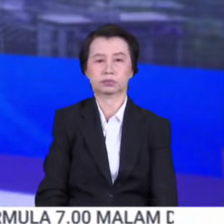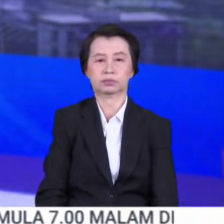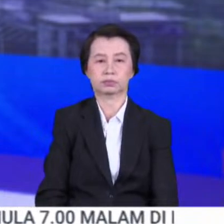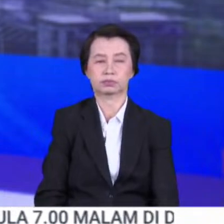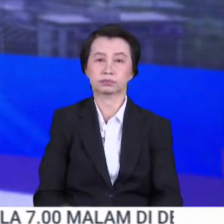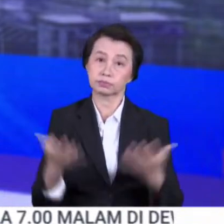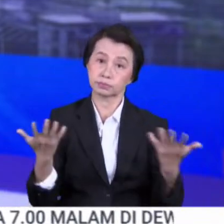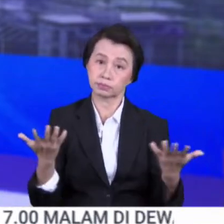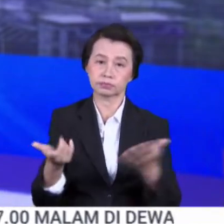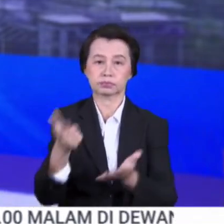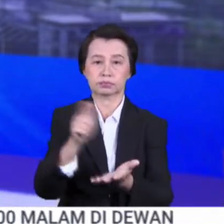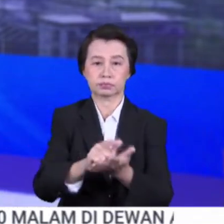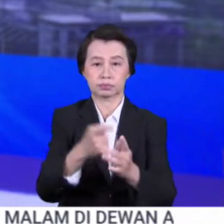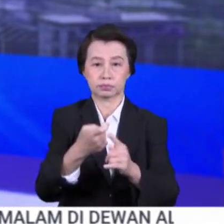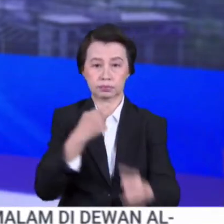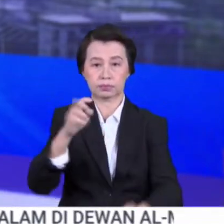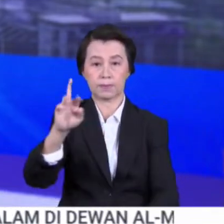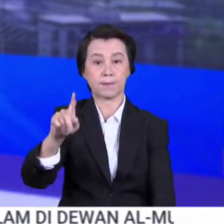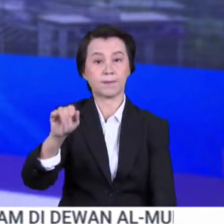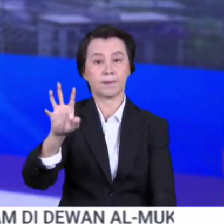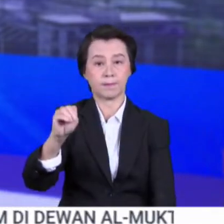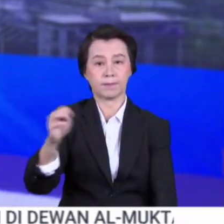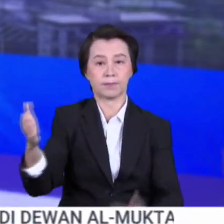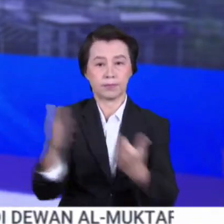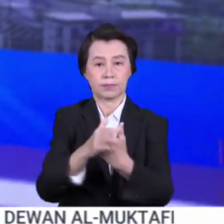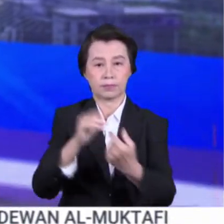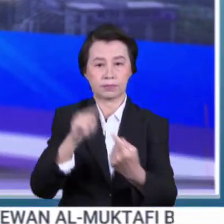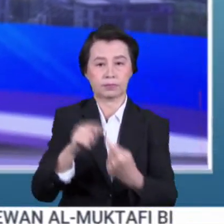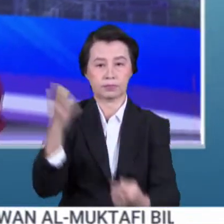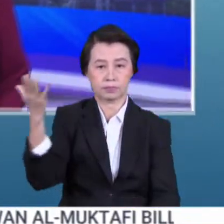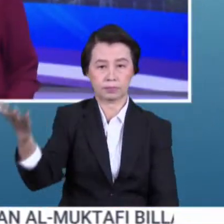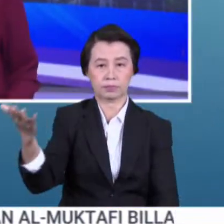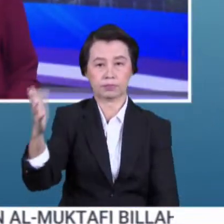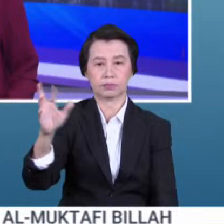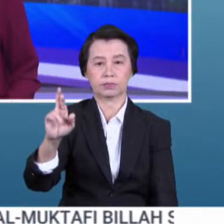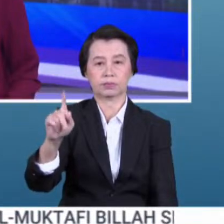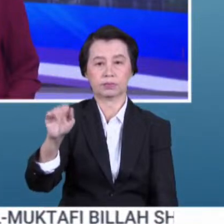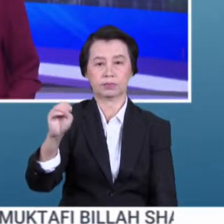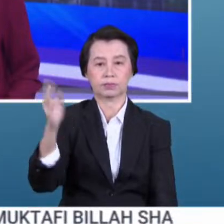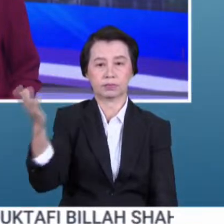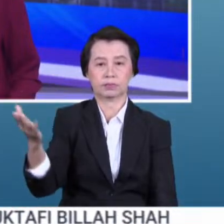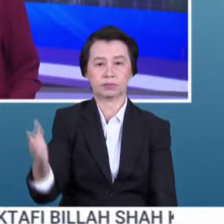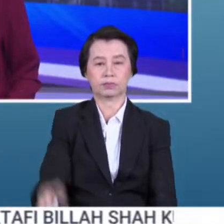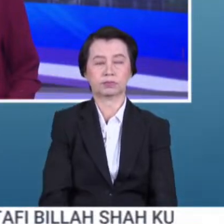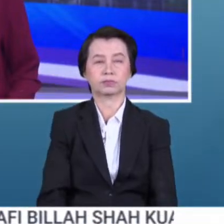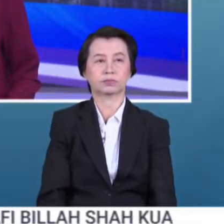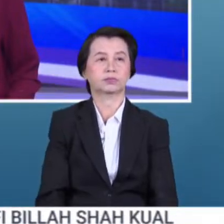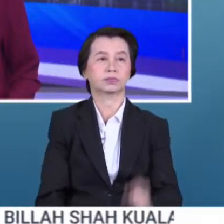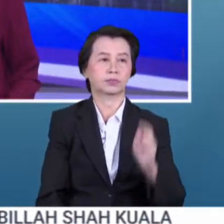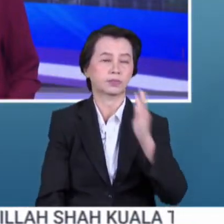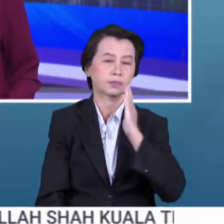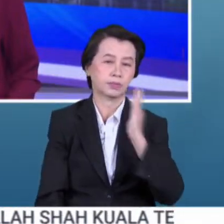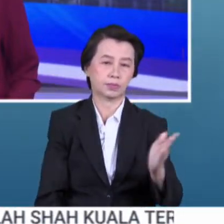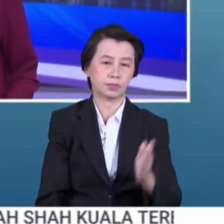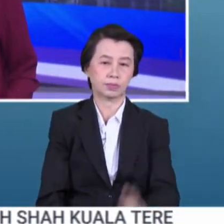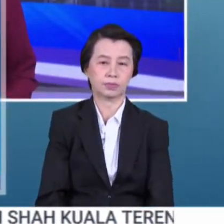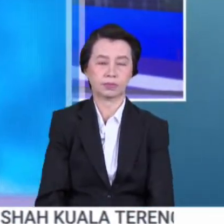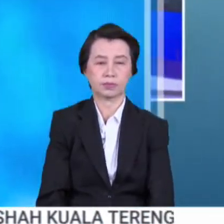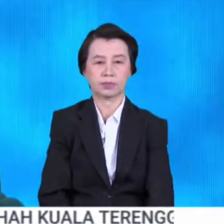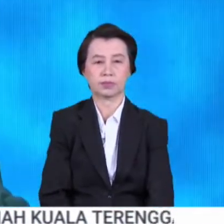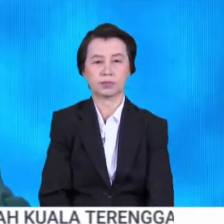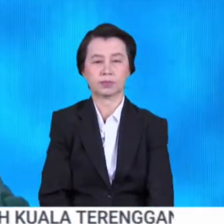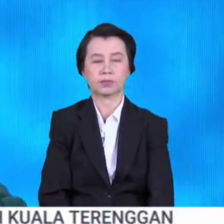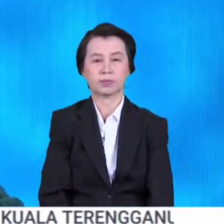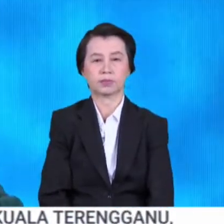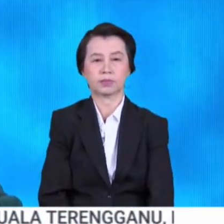Sekian saja laporan dari RTM Selangor. Kembali kepada Miza di Angkasa Puri. Baik, terima kasih Sam.